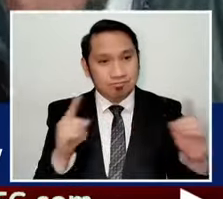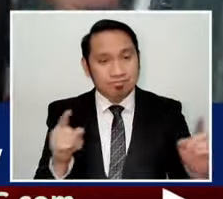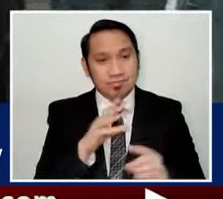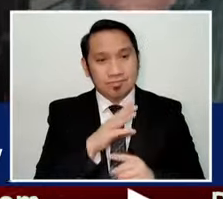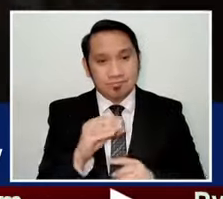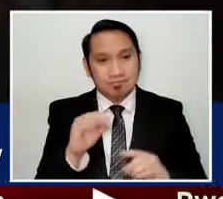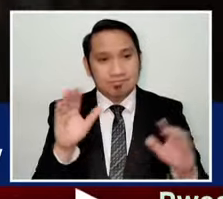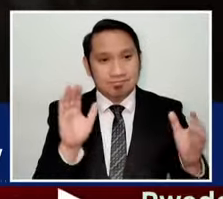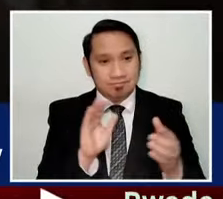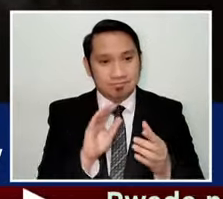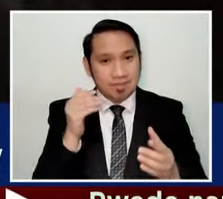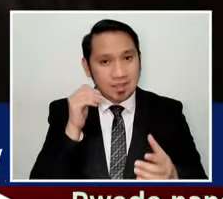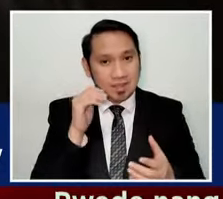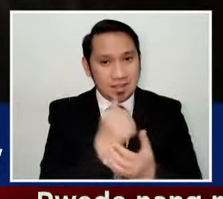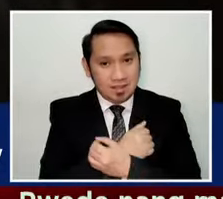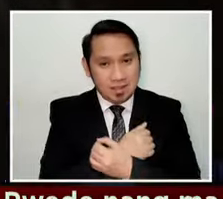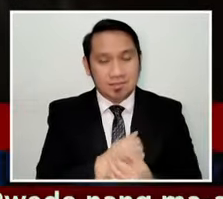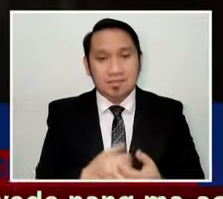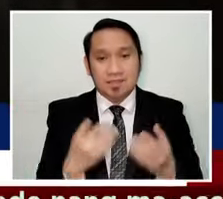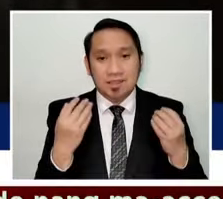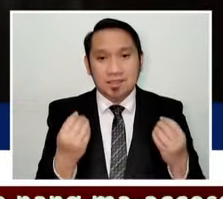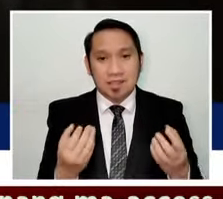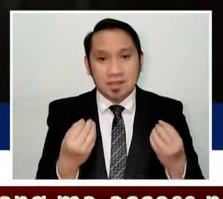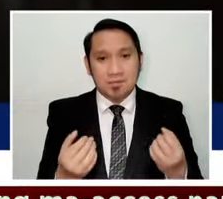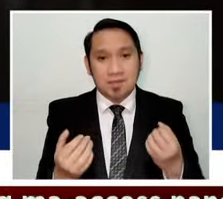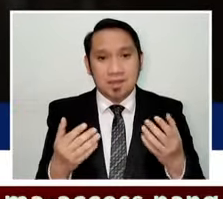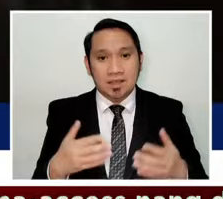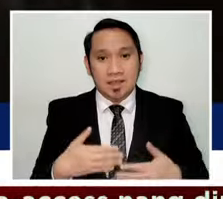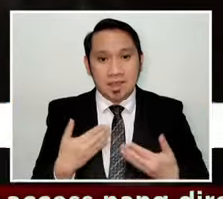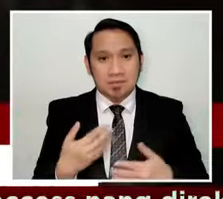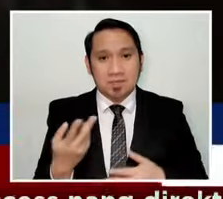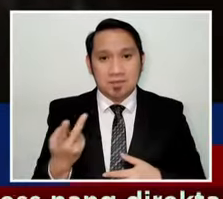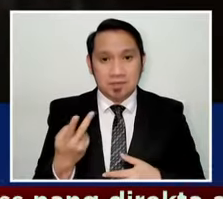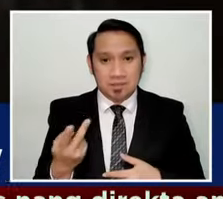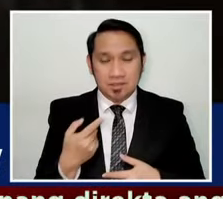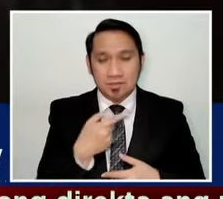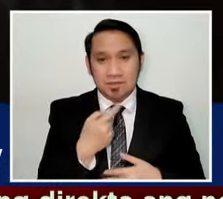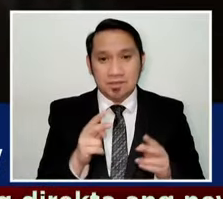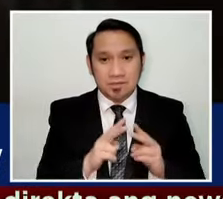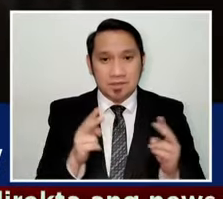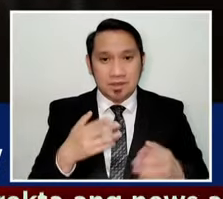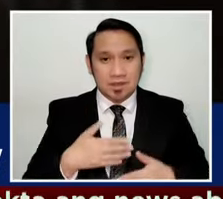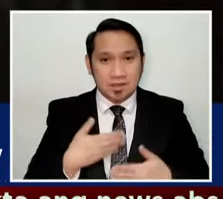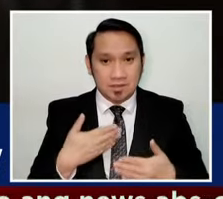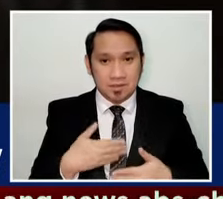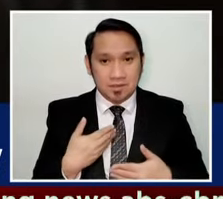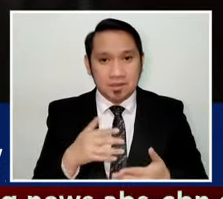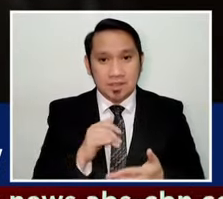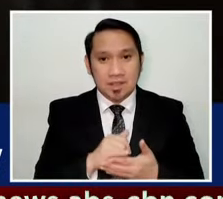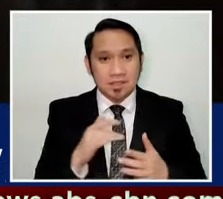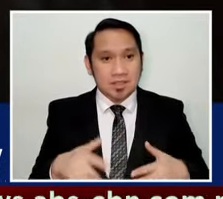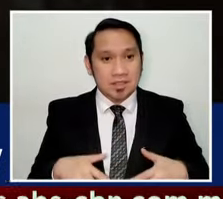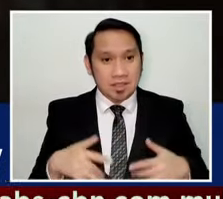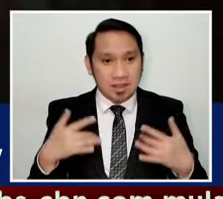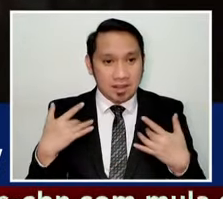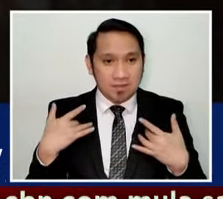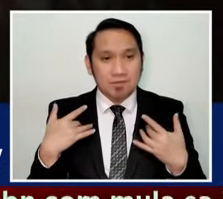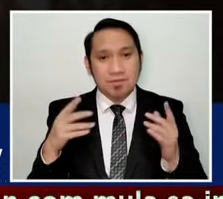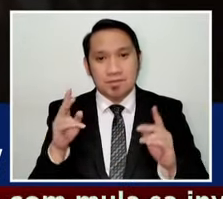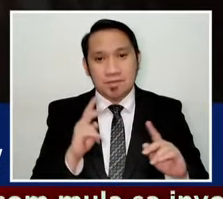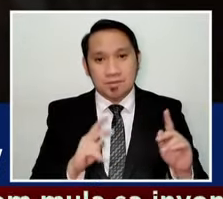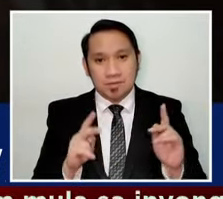kay Jana. Ang dami masaya para sa amin, yun po yung sobrang nakakatuwa. Kasi ganoon naman talaga ang buhay ng tao eh. Mag-i-end ka sa